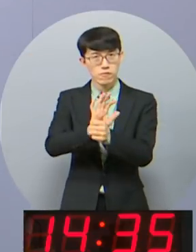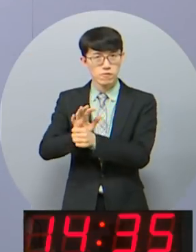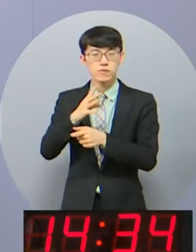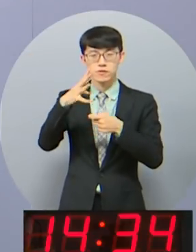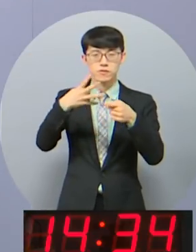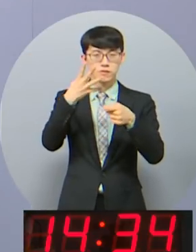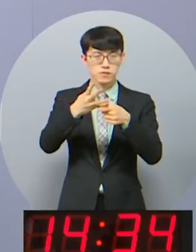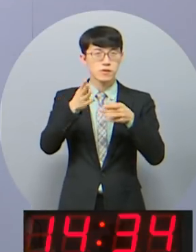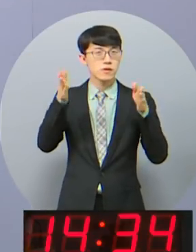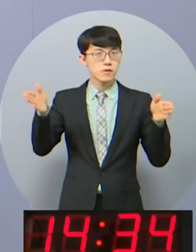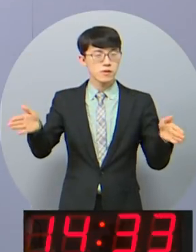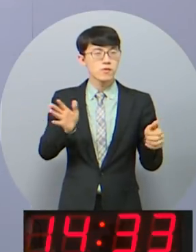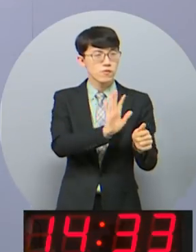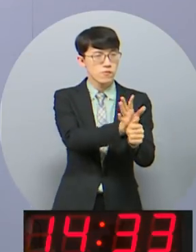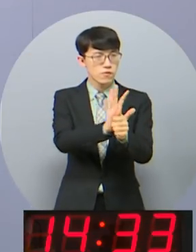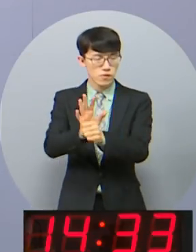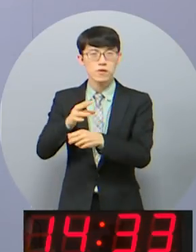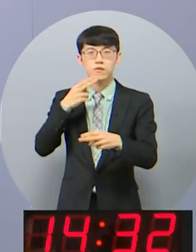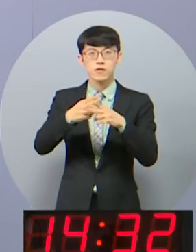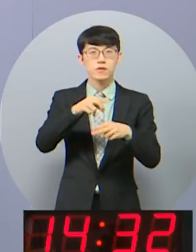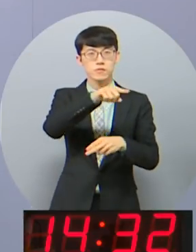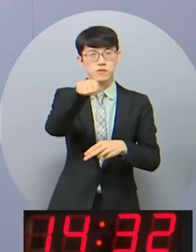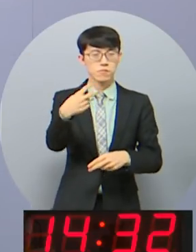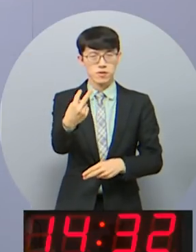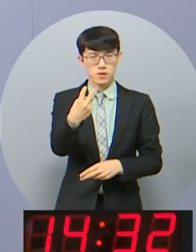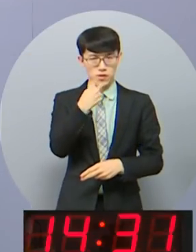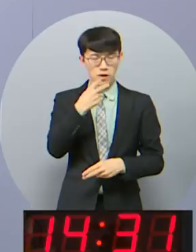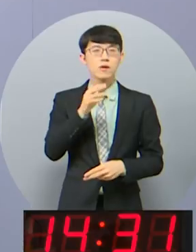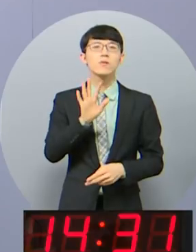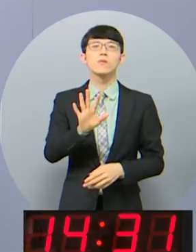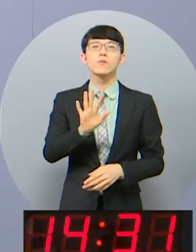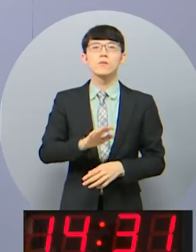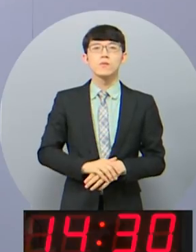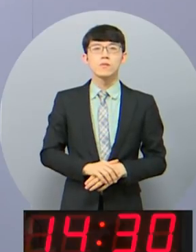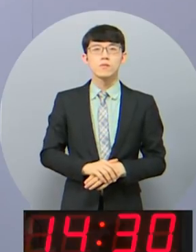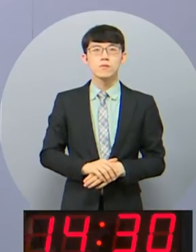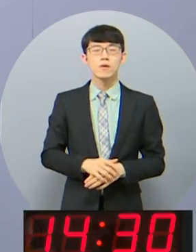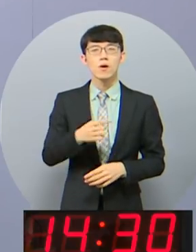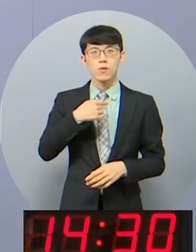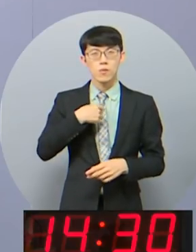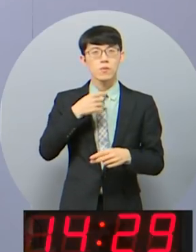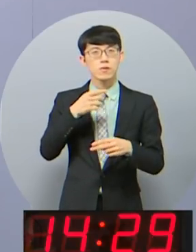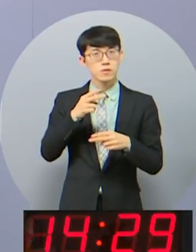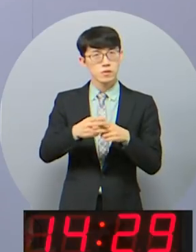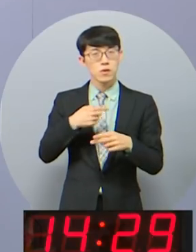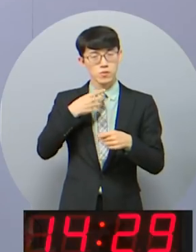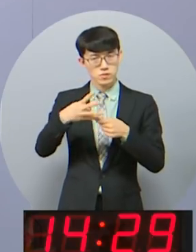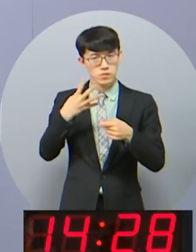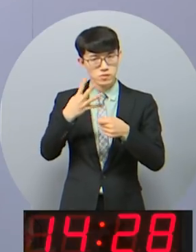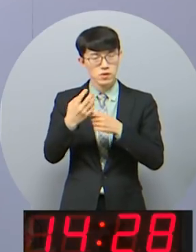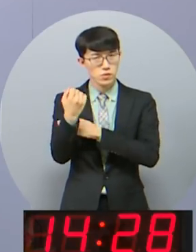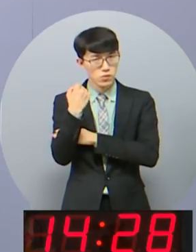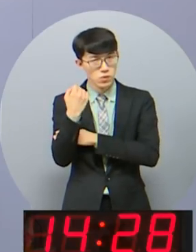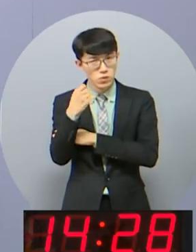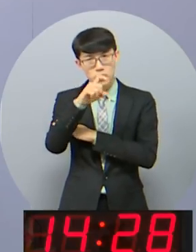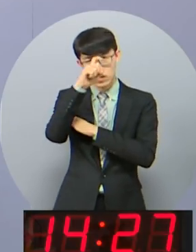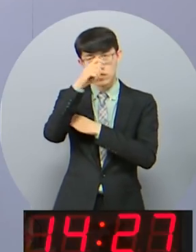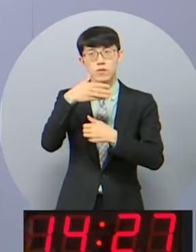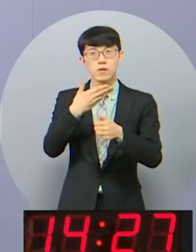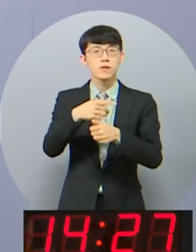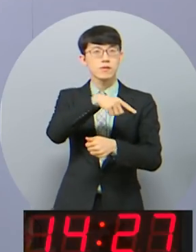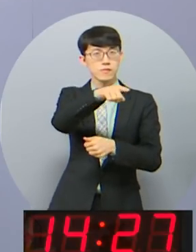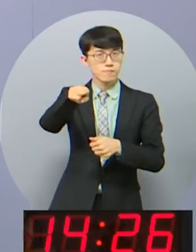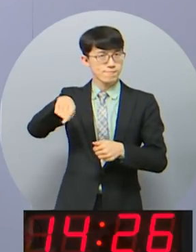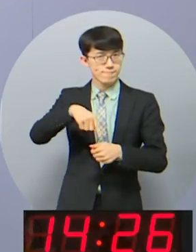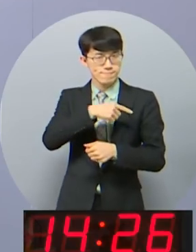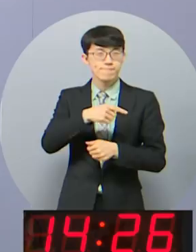恩相信乡亲有目共睹。我想这四年宇恩认真努力，就是希望带给乡亲更好